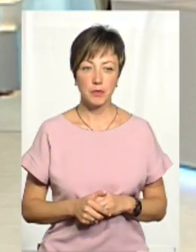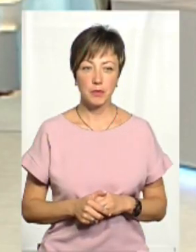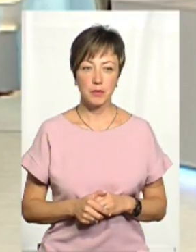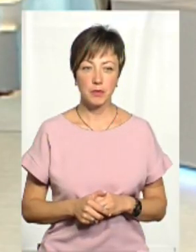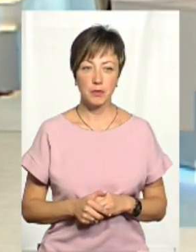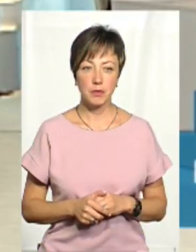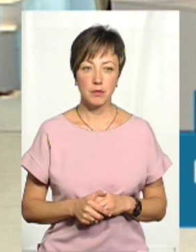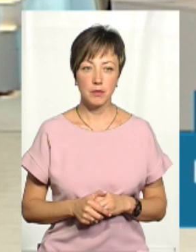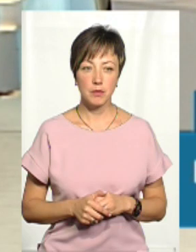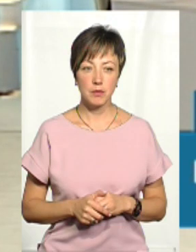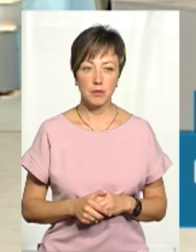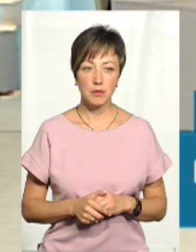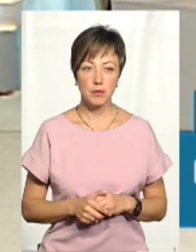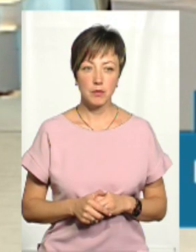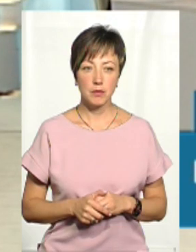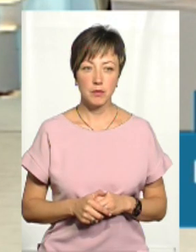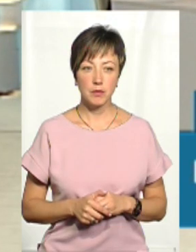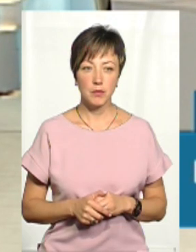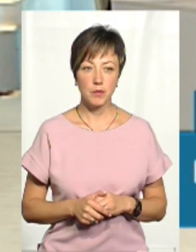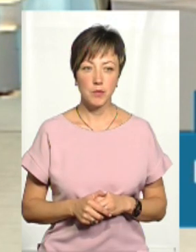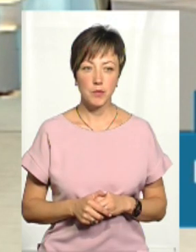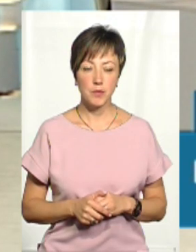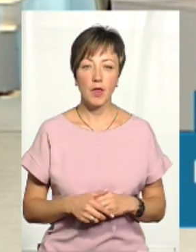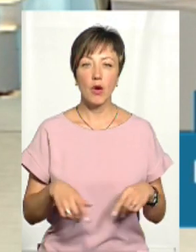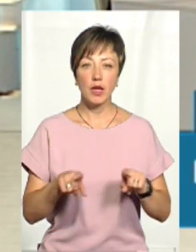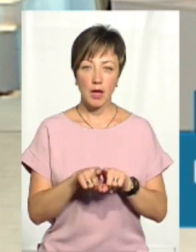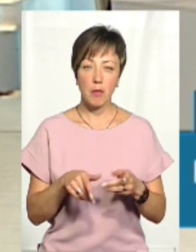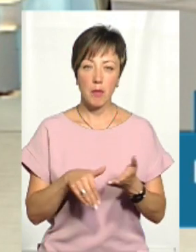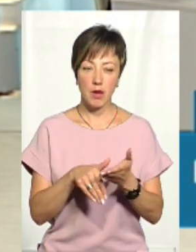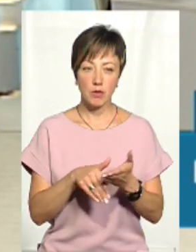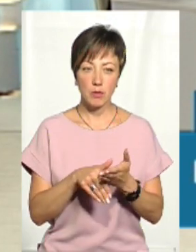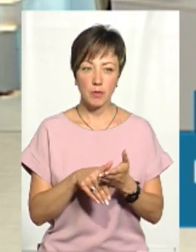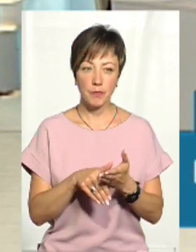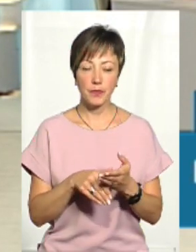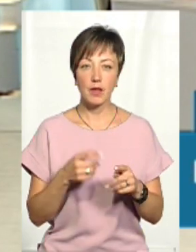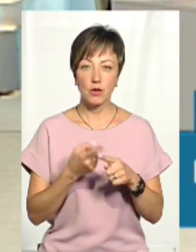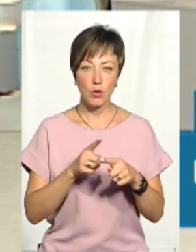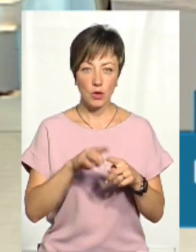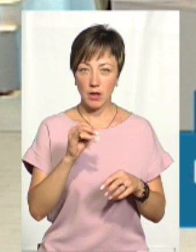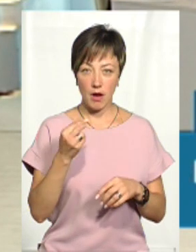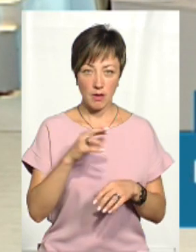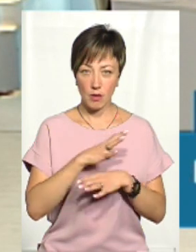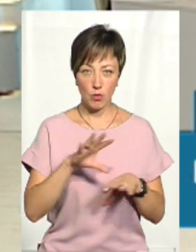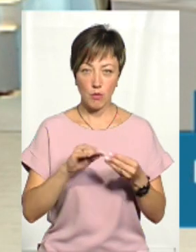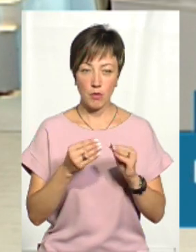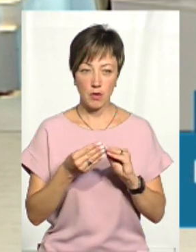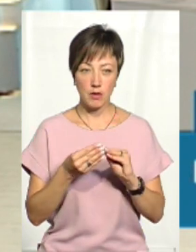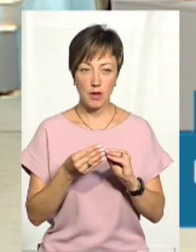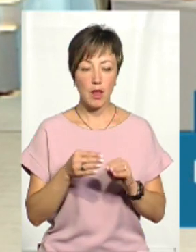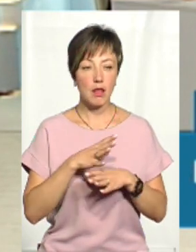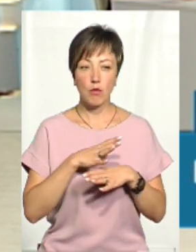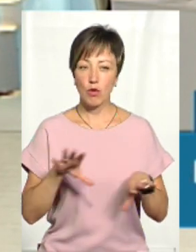дасть метелики, потомство не дасть. І от таким методом. Цього травня не було таких проблем? Чи все-таки була така